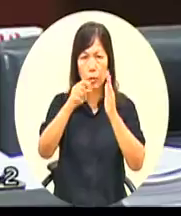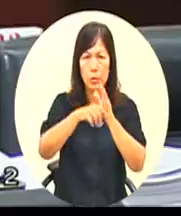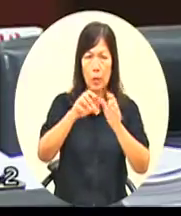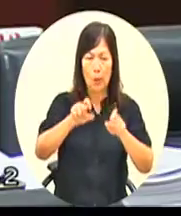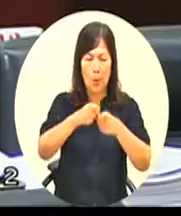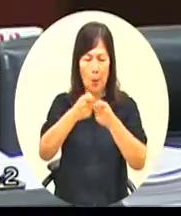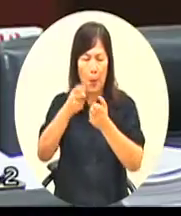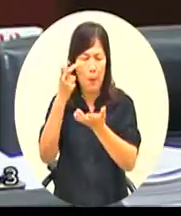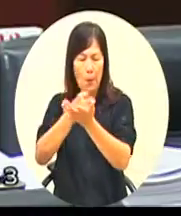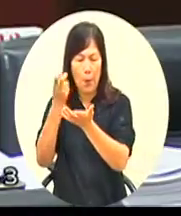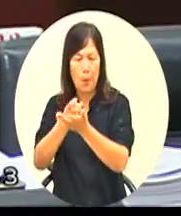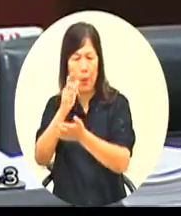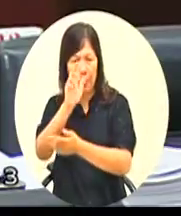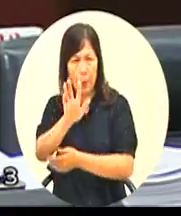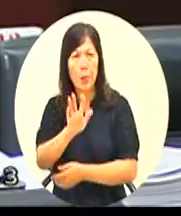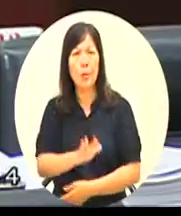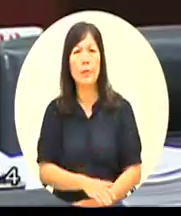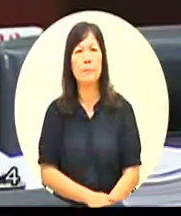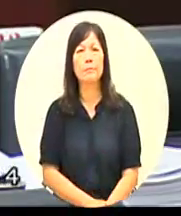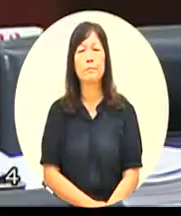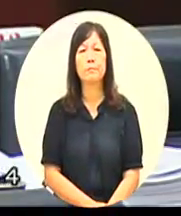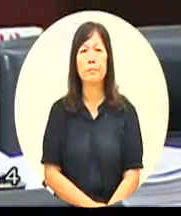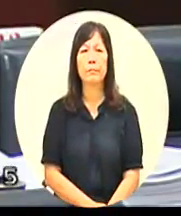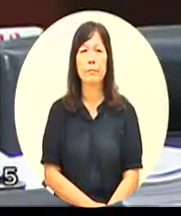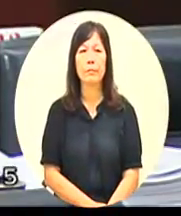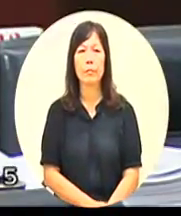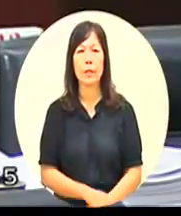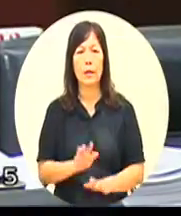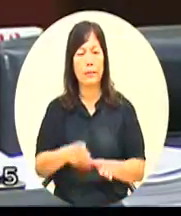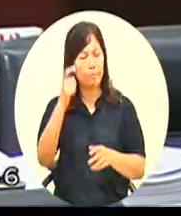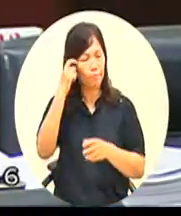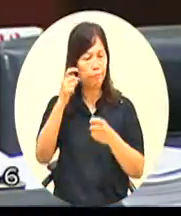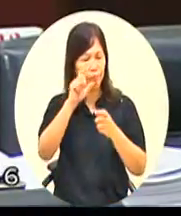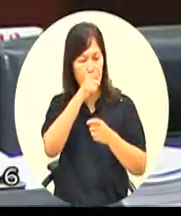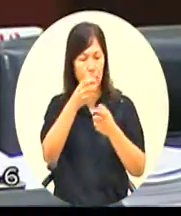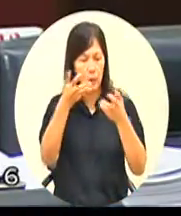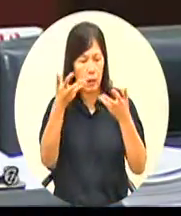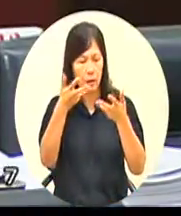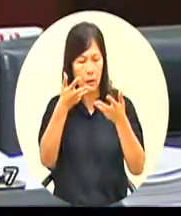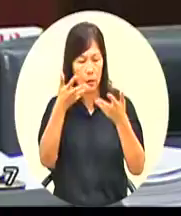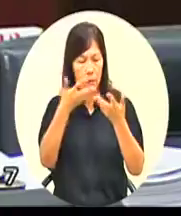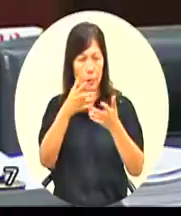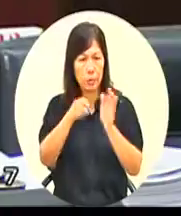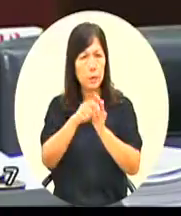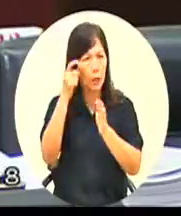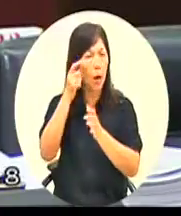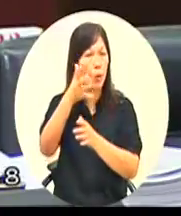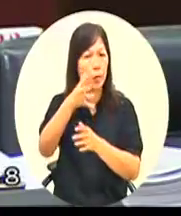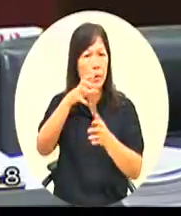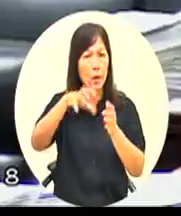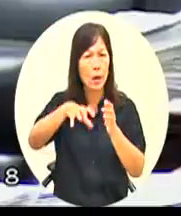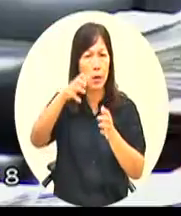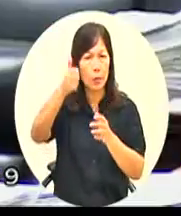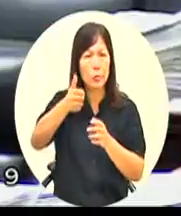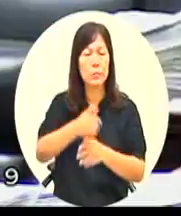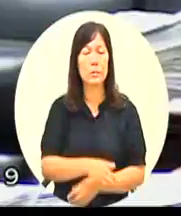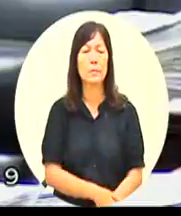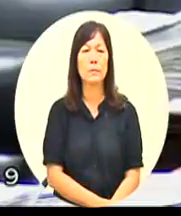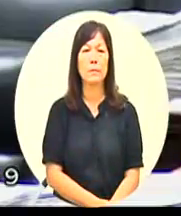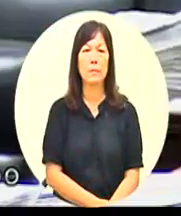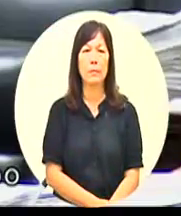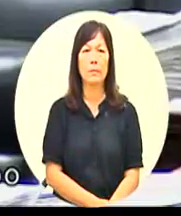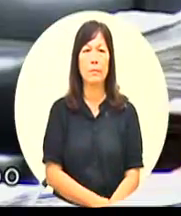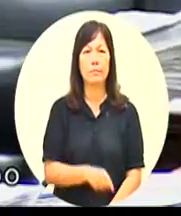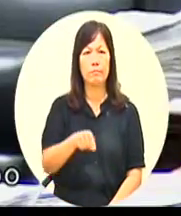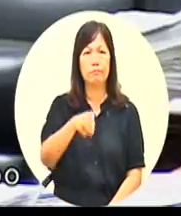相当的惨重哈。那我今天特别就这个议题再跟教育局局长哈，你来就教一个哈。这个是